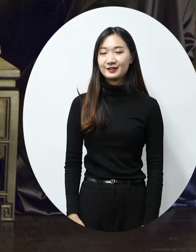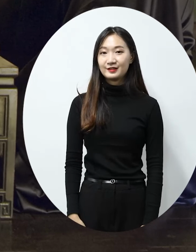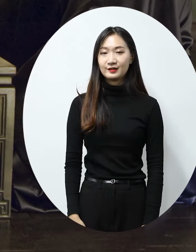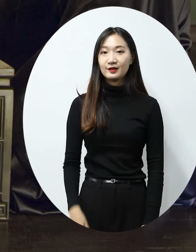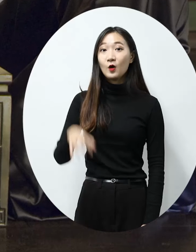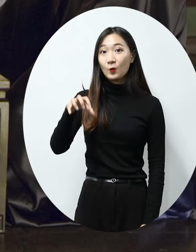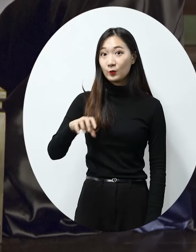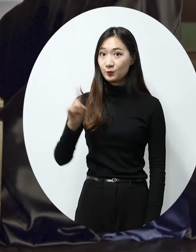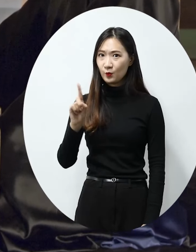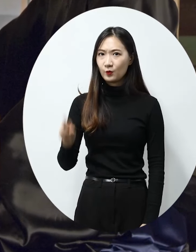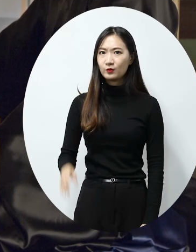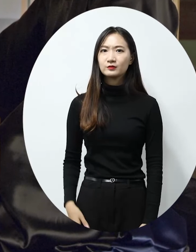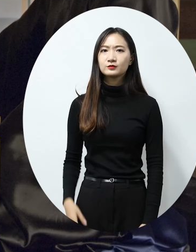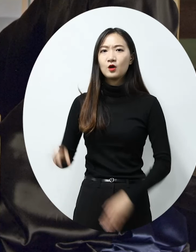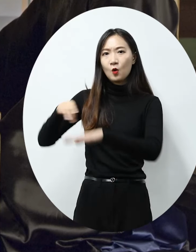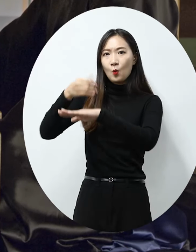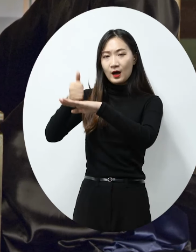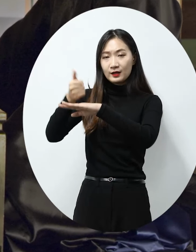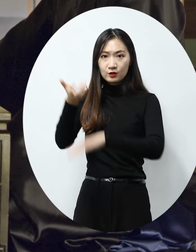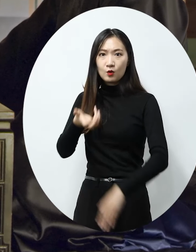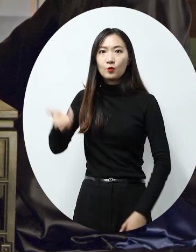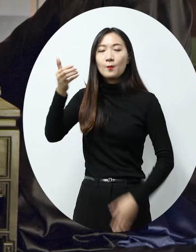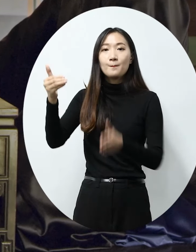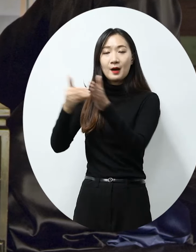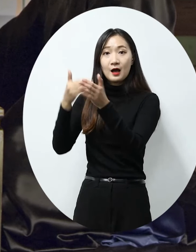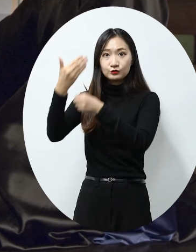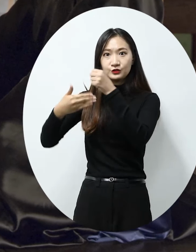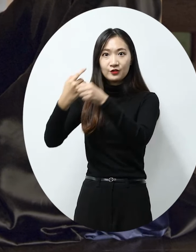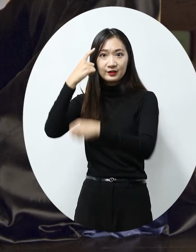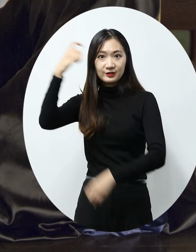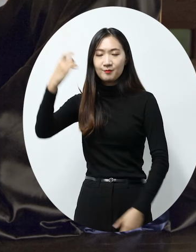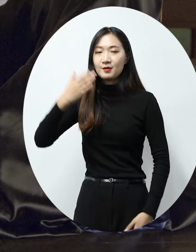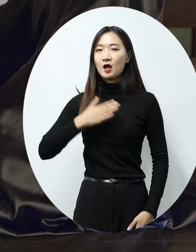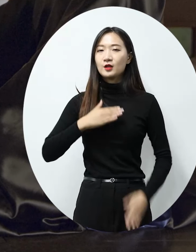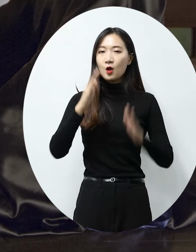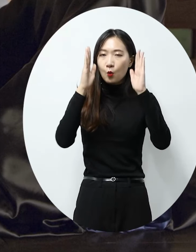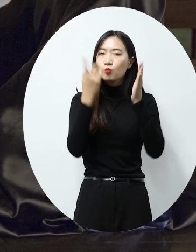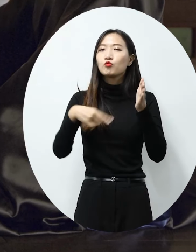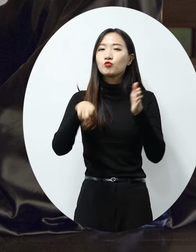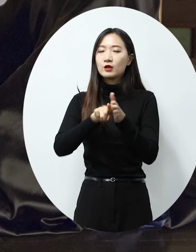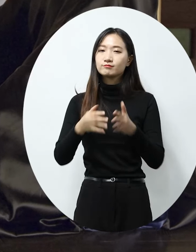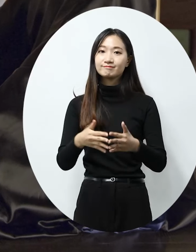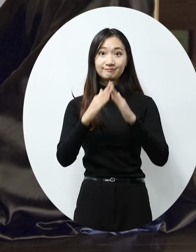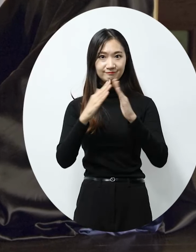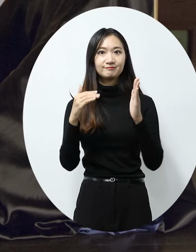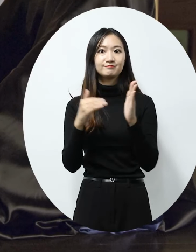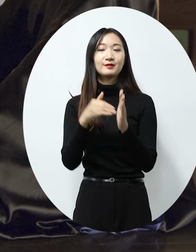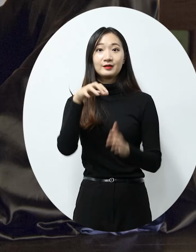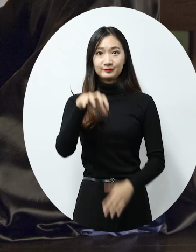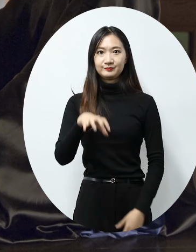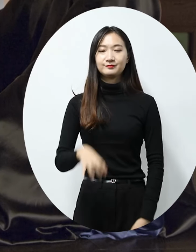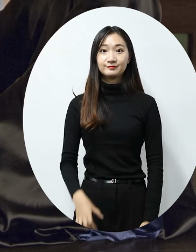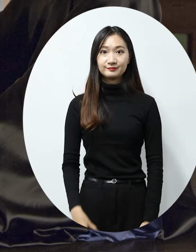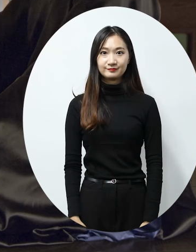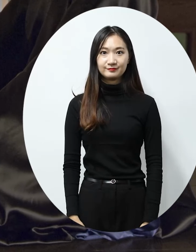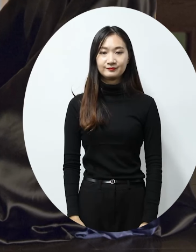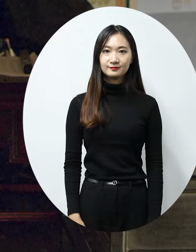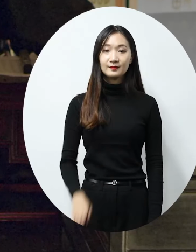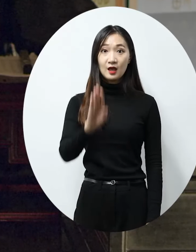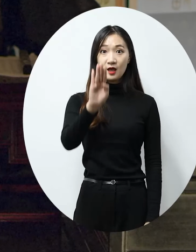이곳은 전하께서 즉위하신지 9회 되던 해에 저의 시간과 서연 장소를 쓰기 위해 지으신 곳입니다